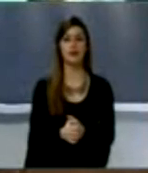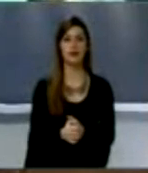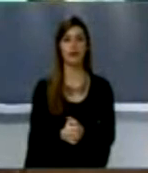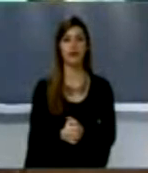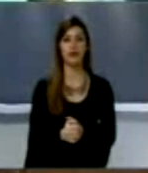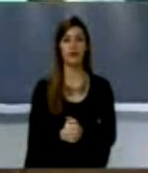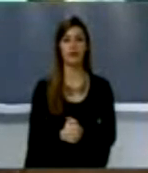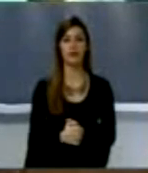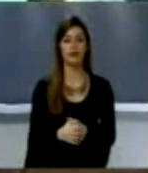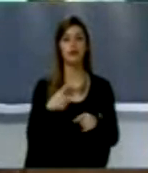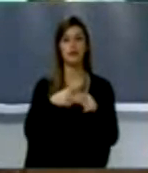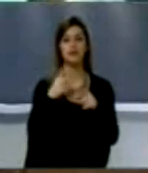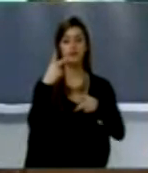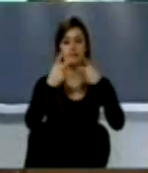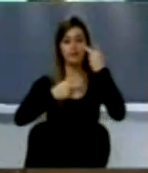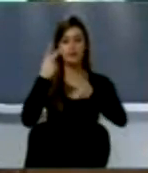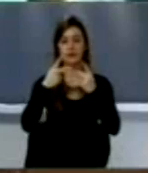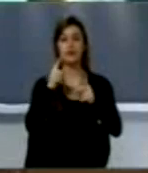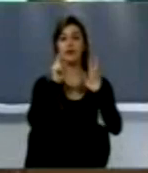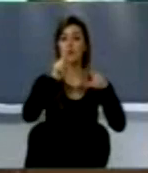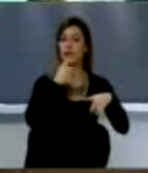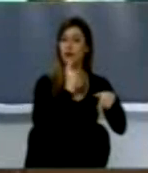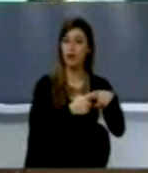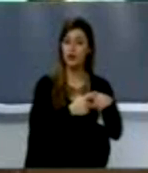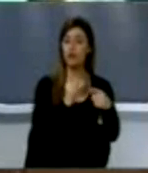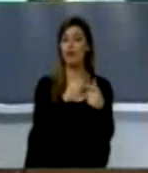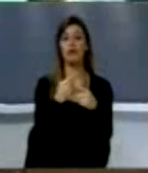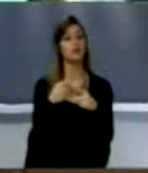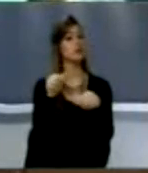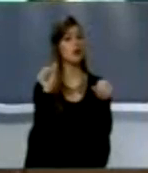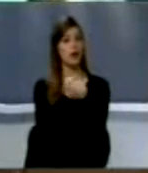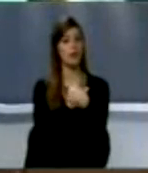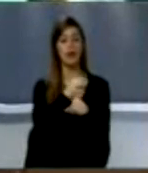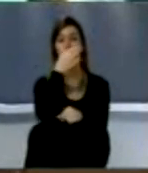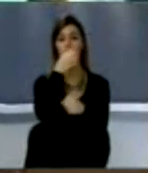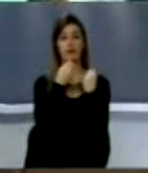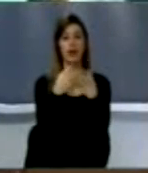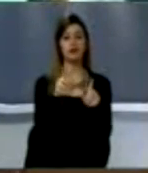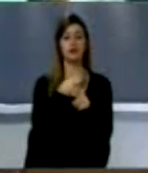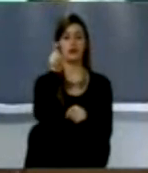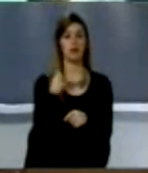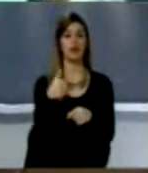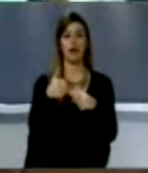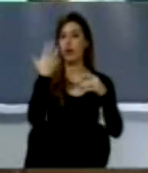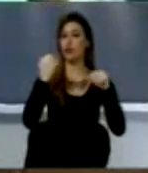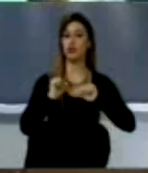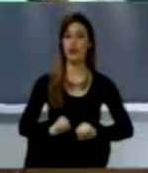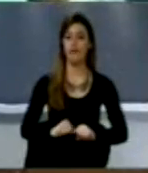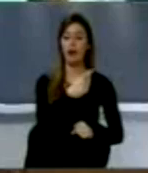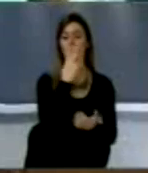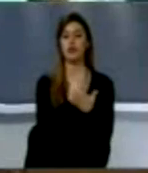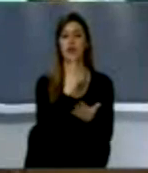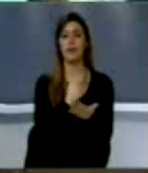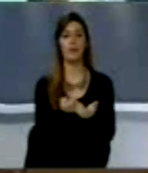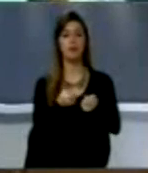kishin mundur edhe njerë të binen sa janë të vërteta pohimet e tyre të përveçme se qeveria Thaçi në kontinuitet ka privilegjuar me investime